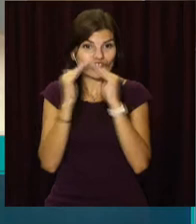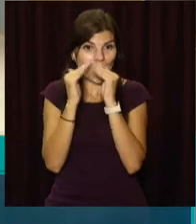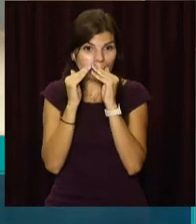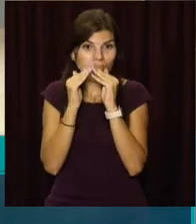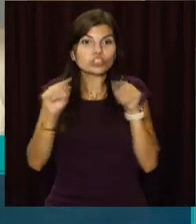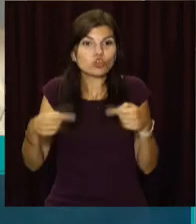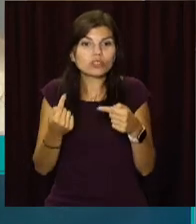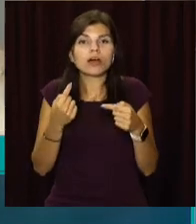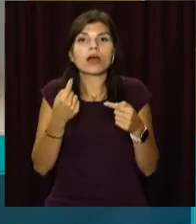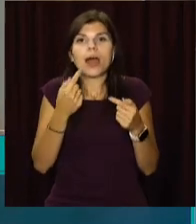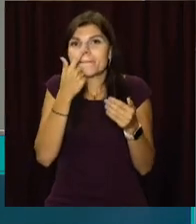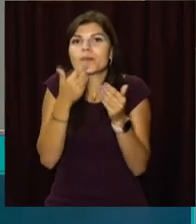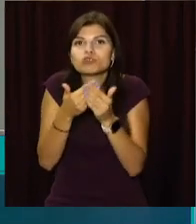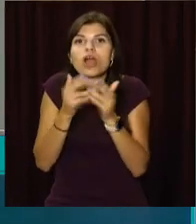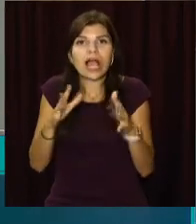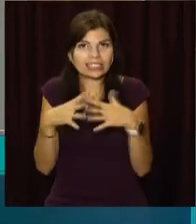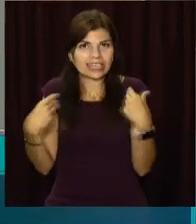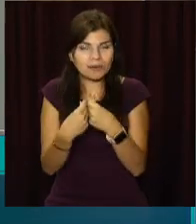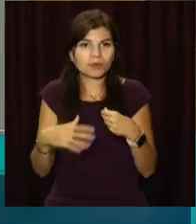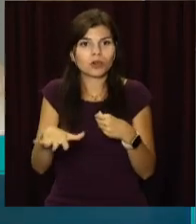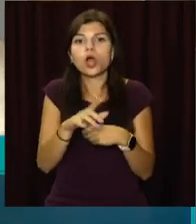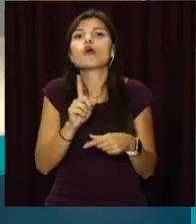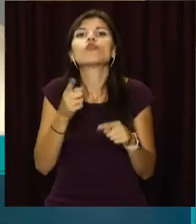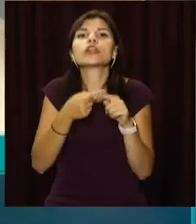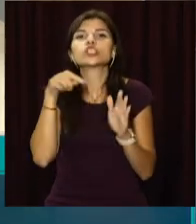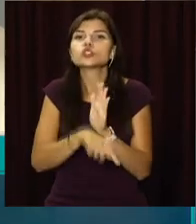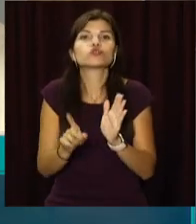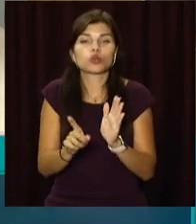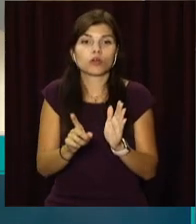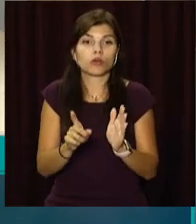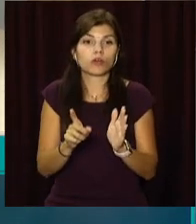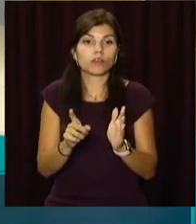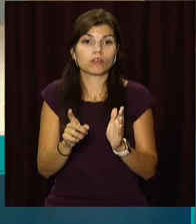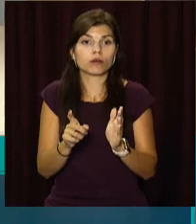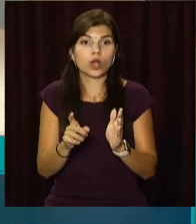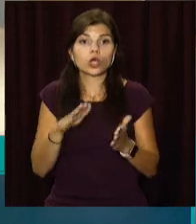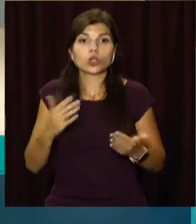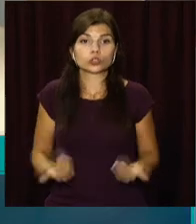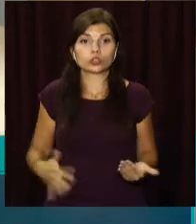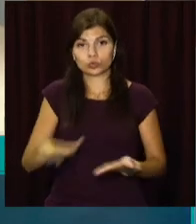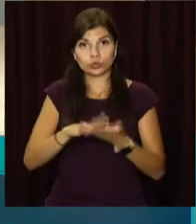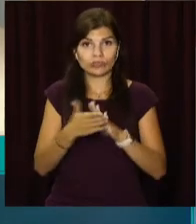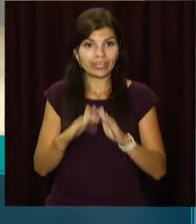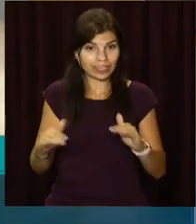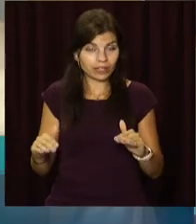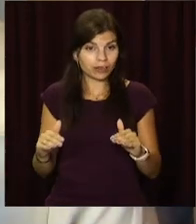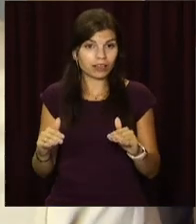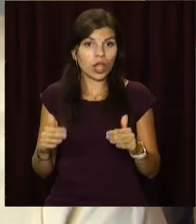в домике, створені максимально приближені к сімейні. Що це говорить? Це говорить о тому, що условия проживання